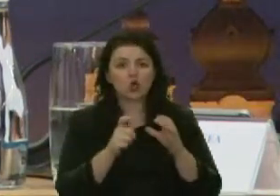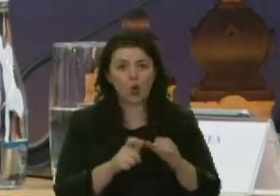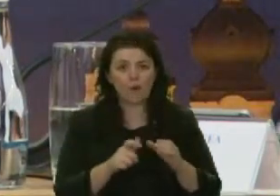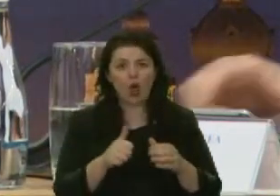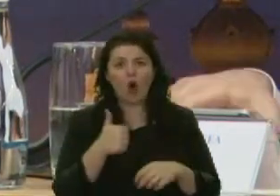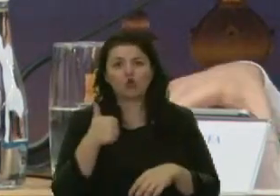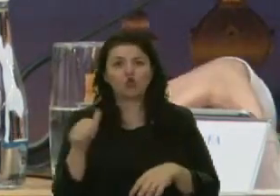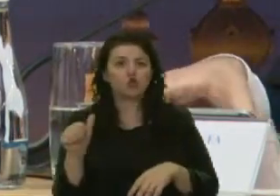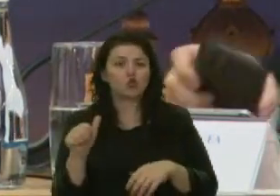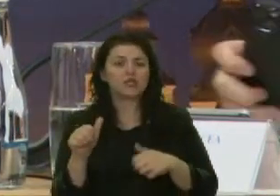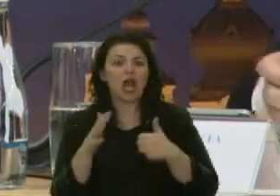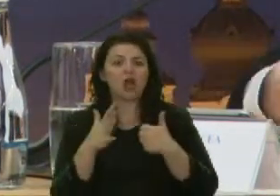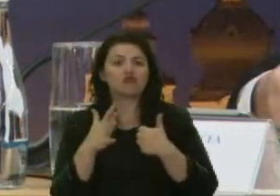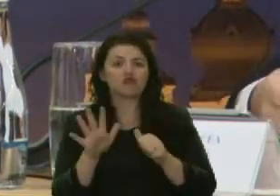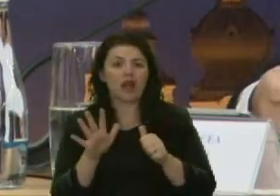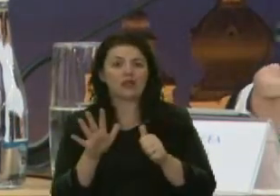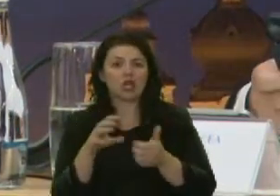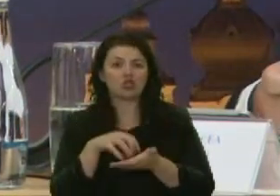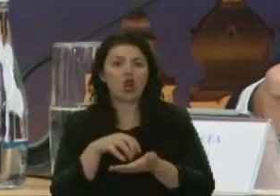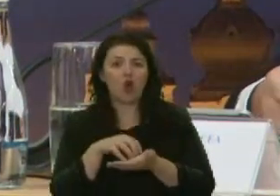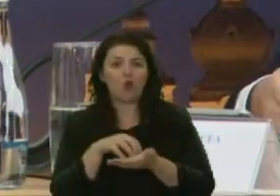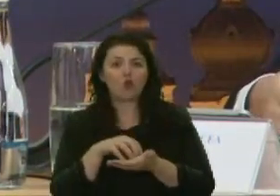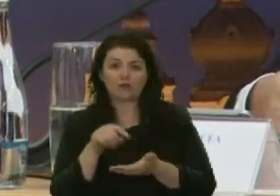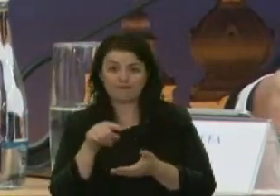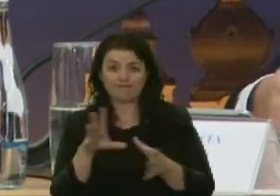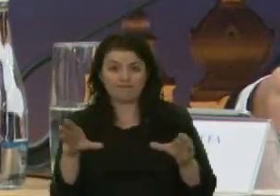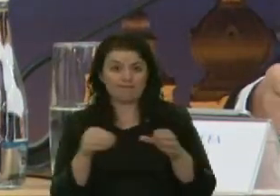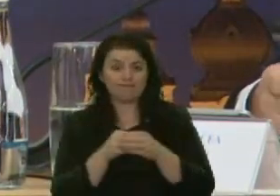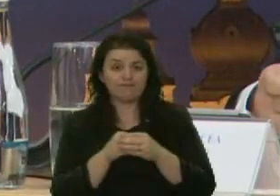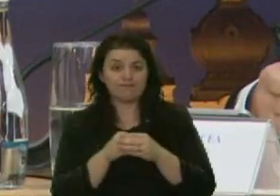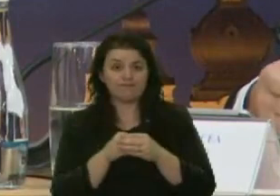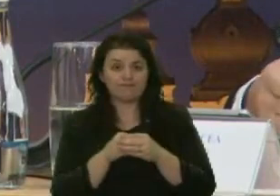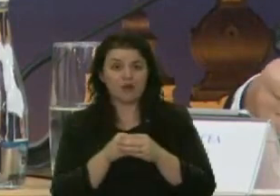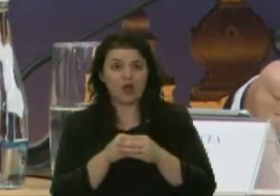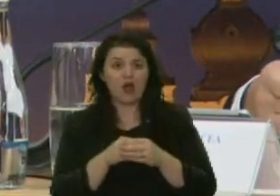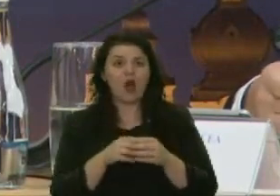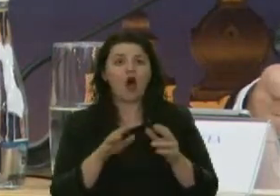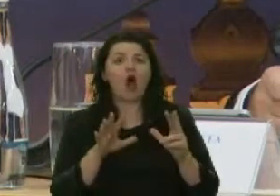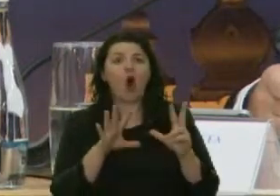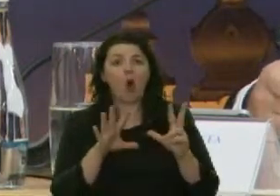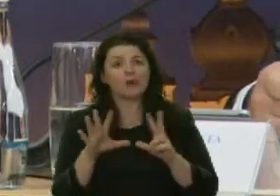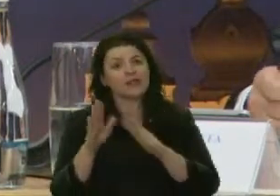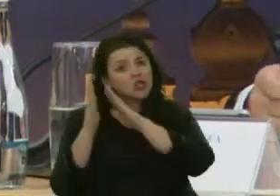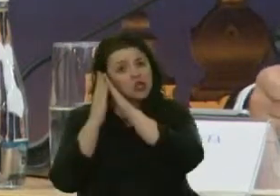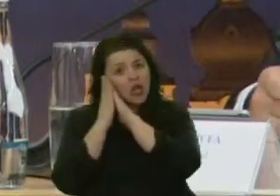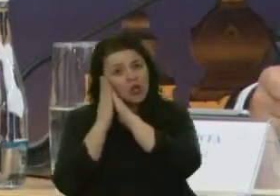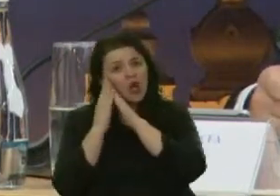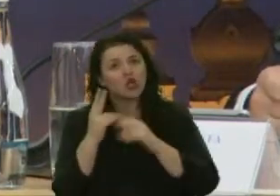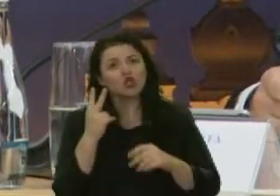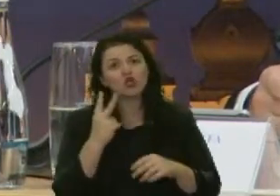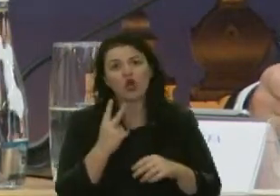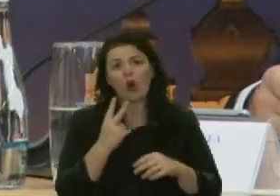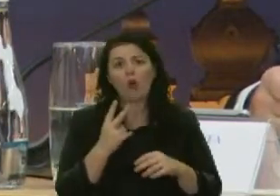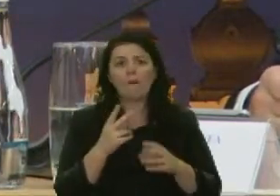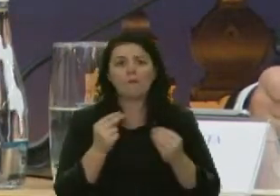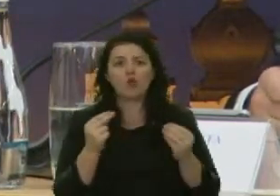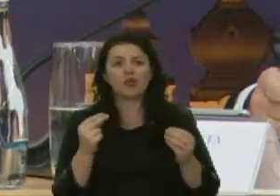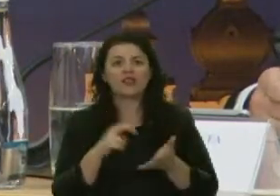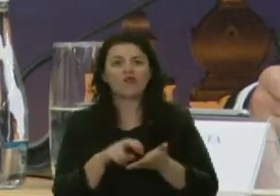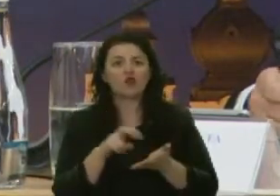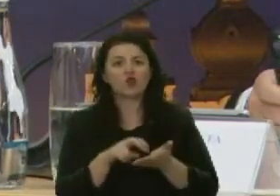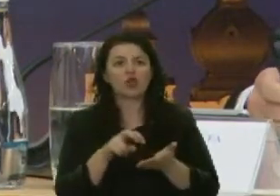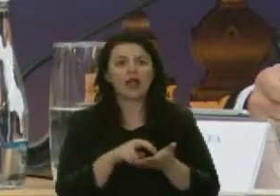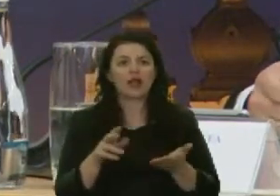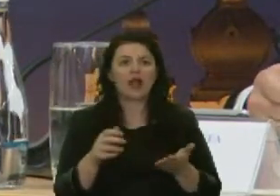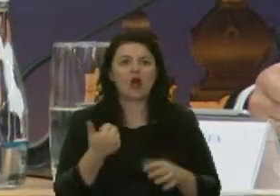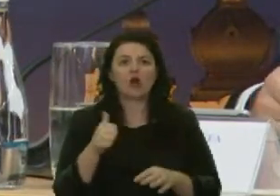de lucruri pentru această grădiniță care face parte din hubul educațional din din borhanci opt săli de dormit două săli multifuncționale 13 grupuri sanitare două vestiare